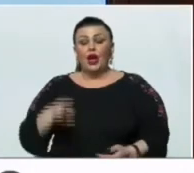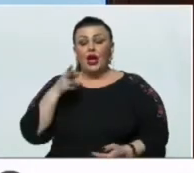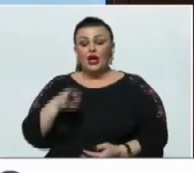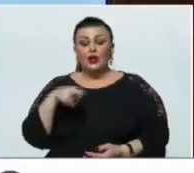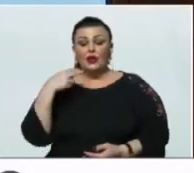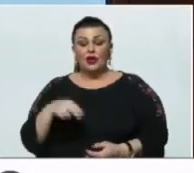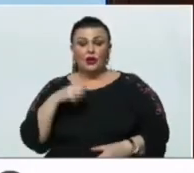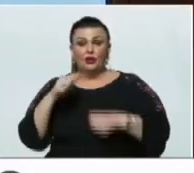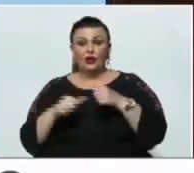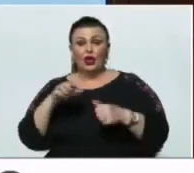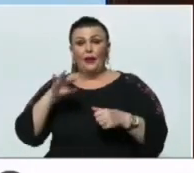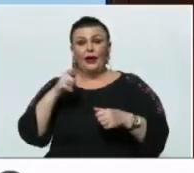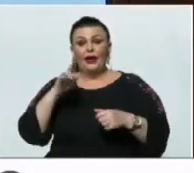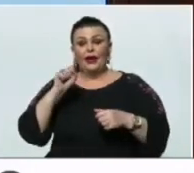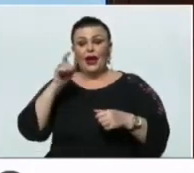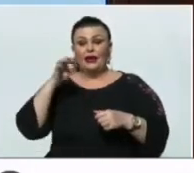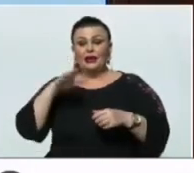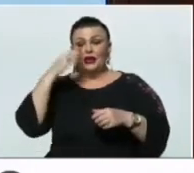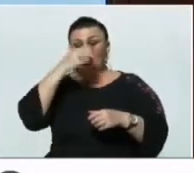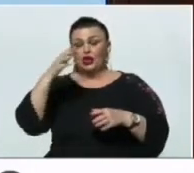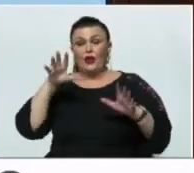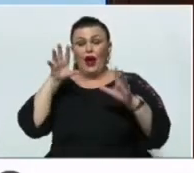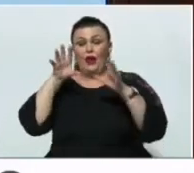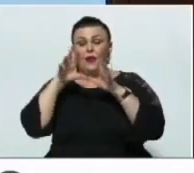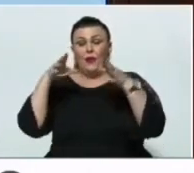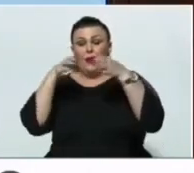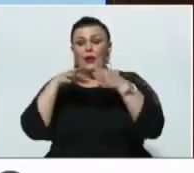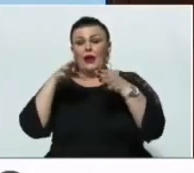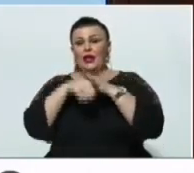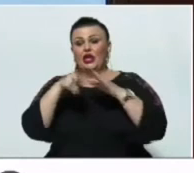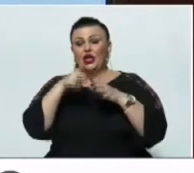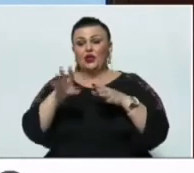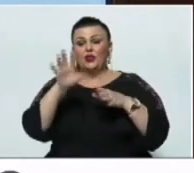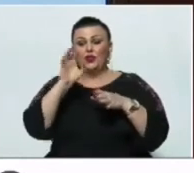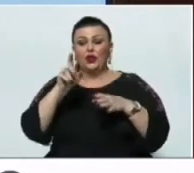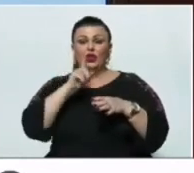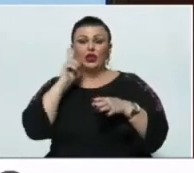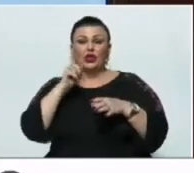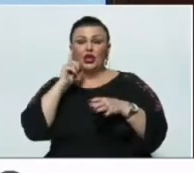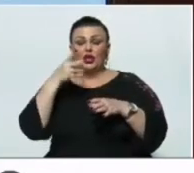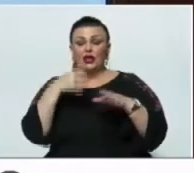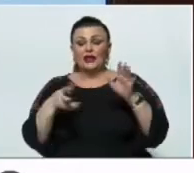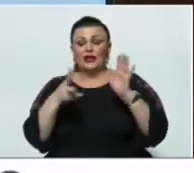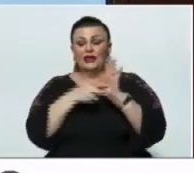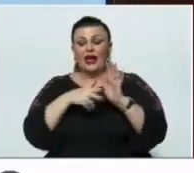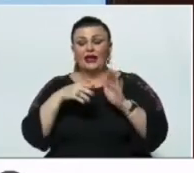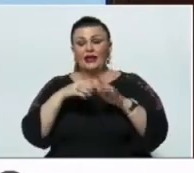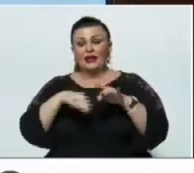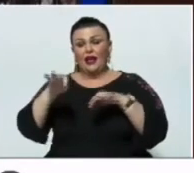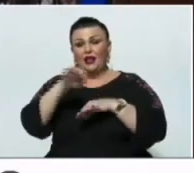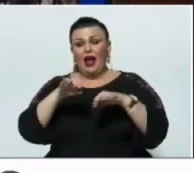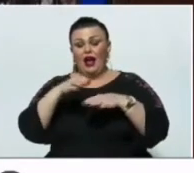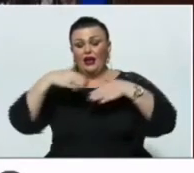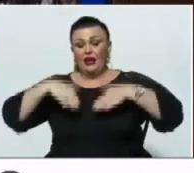2020-ci il üzrə Miqrasiya Könüllüsü İctimai Birliyi tərəfindən ümumilikdə 2500 gənci əhatə edən 48 layihə həyata